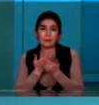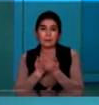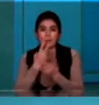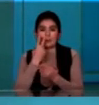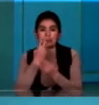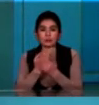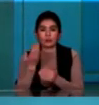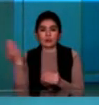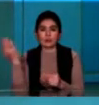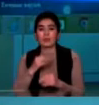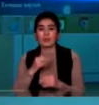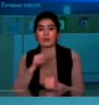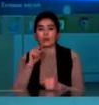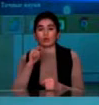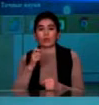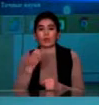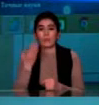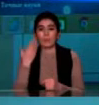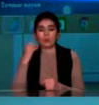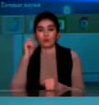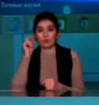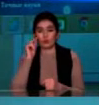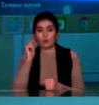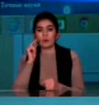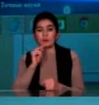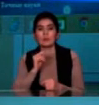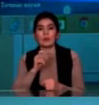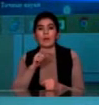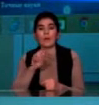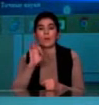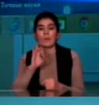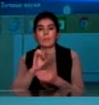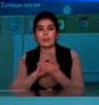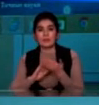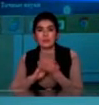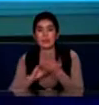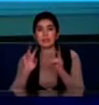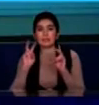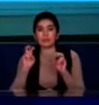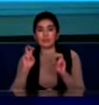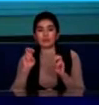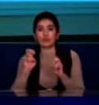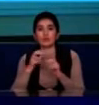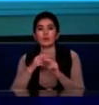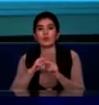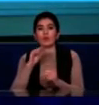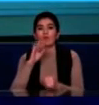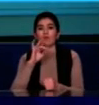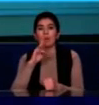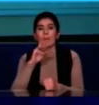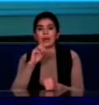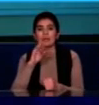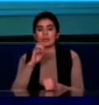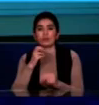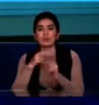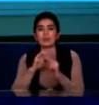посмотрите. На прошлом уроке мы с вами повторяли темы форматирования текста